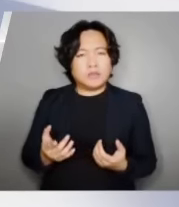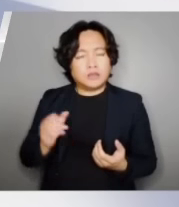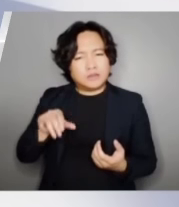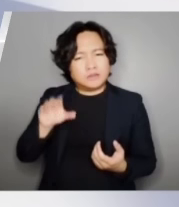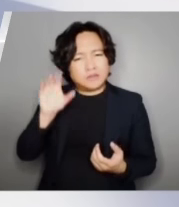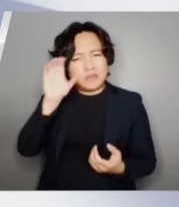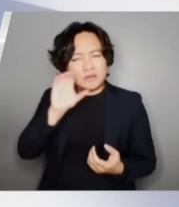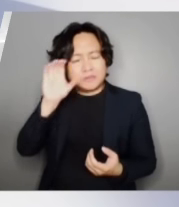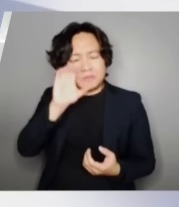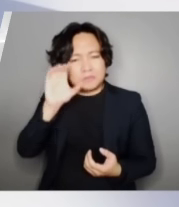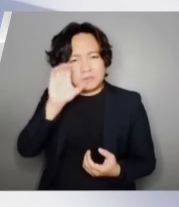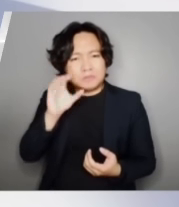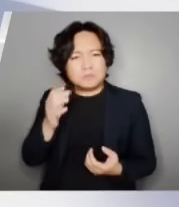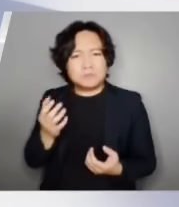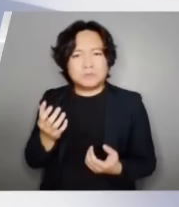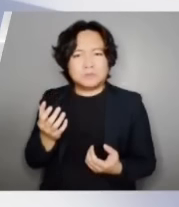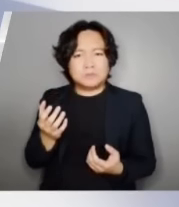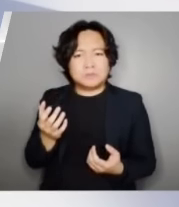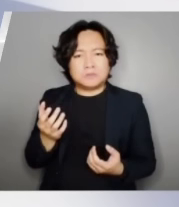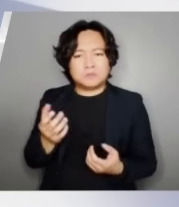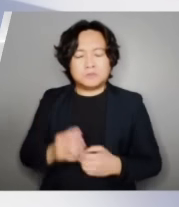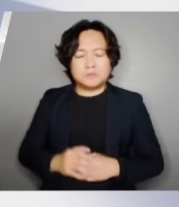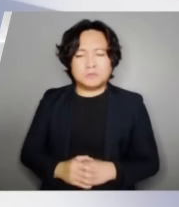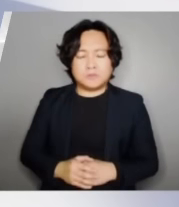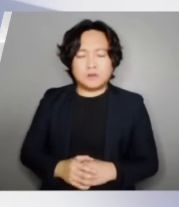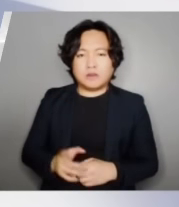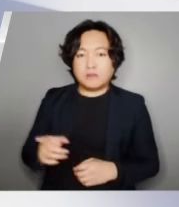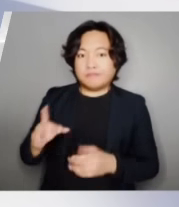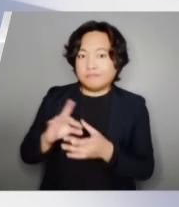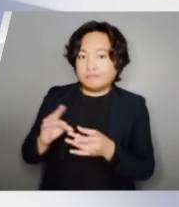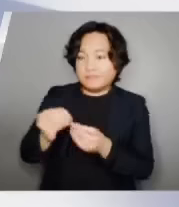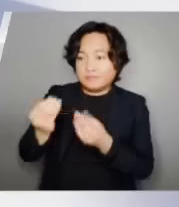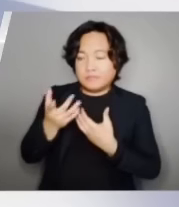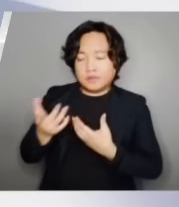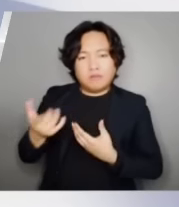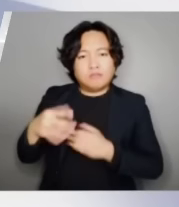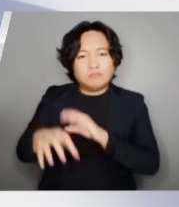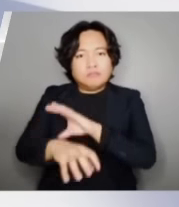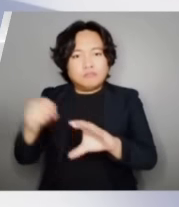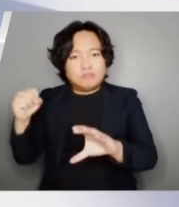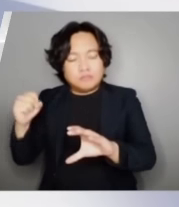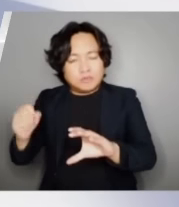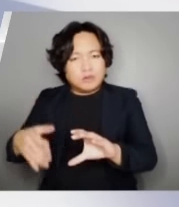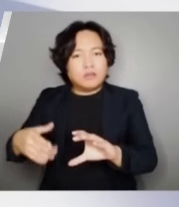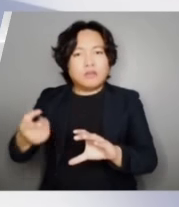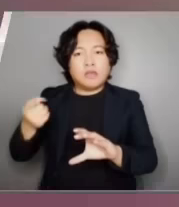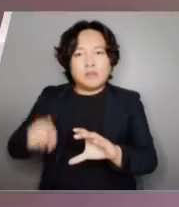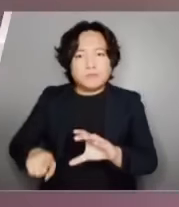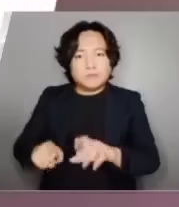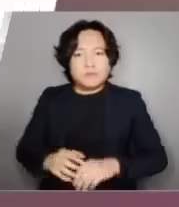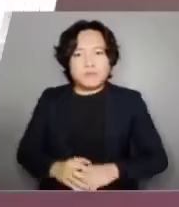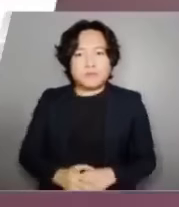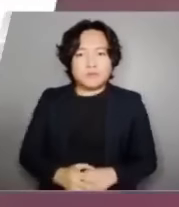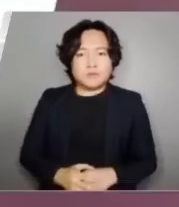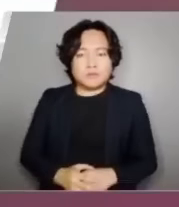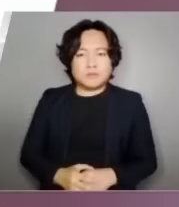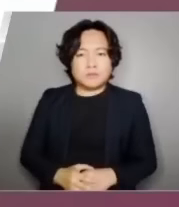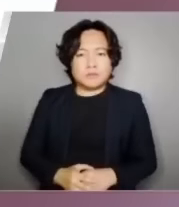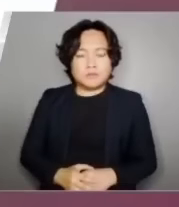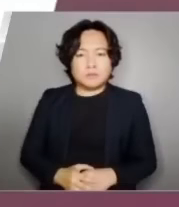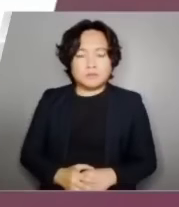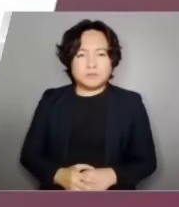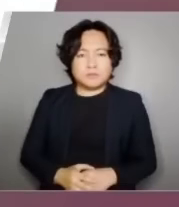according naman sa si ICL, sir, naagaw niya kuno at ginamit nga na kuno niya kuno sa pihak ng mga grupo. Only by ang mga record na